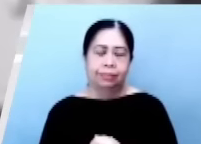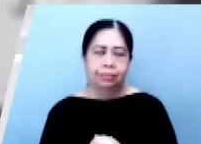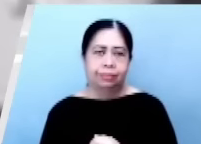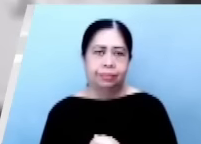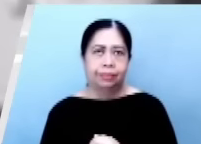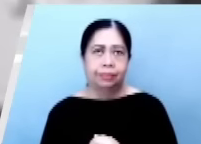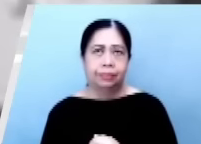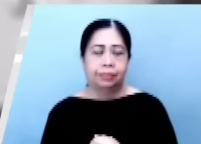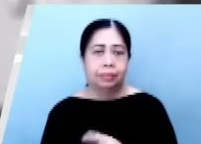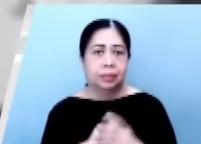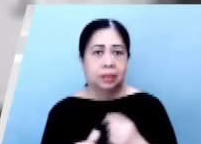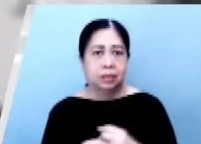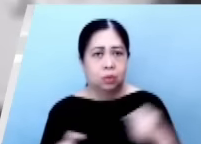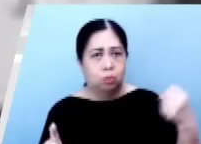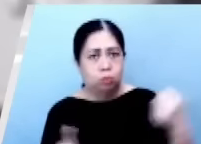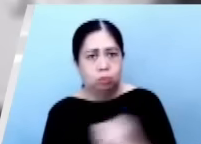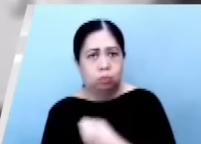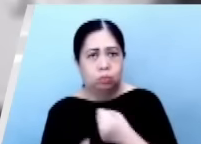At sinuntok sa ulo.